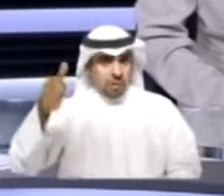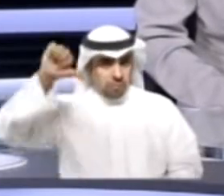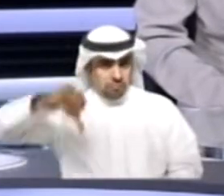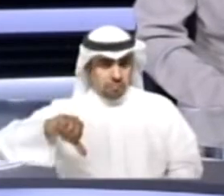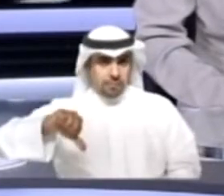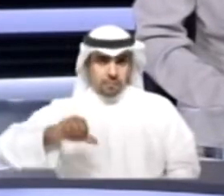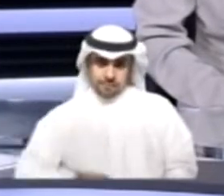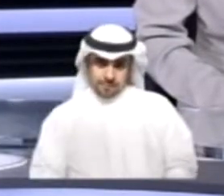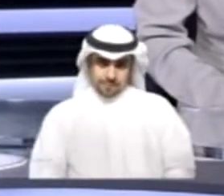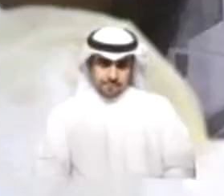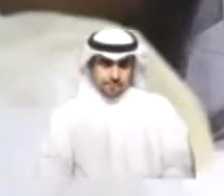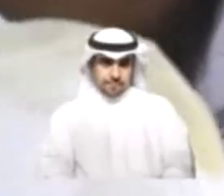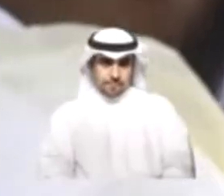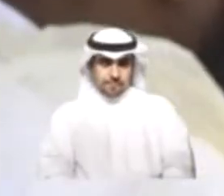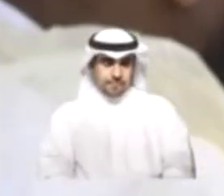الإنفلونزا.